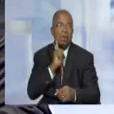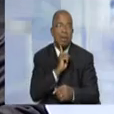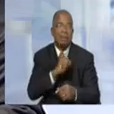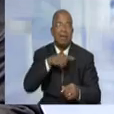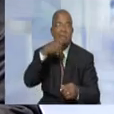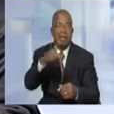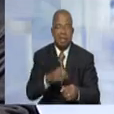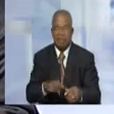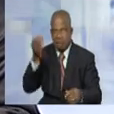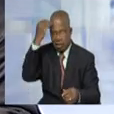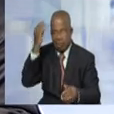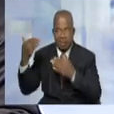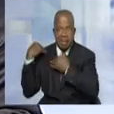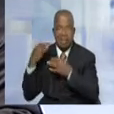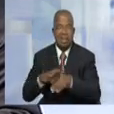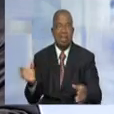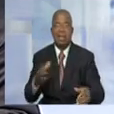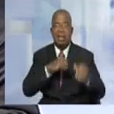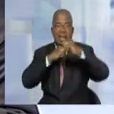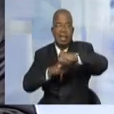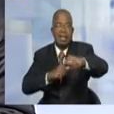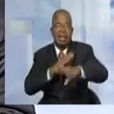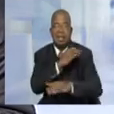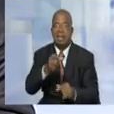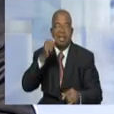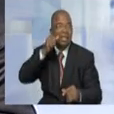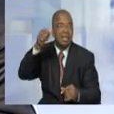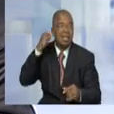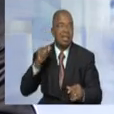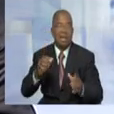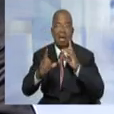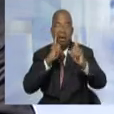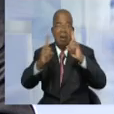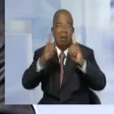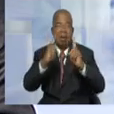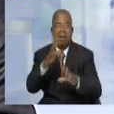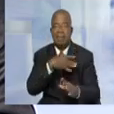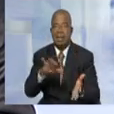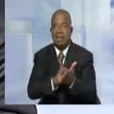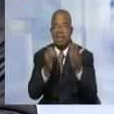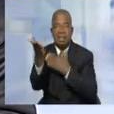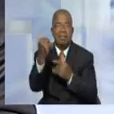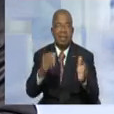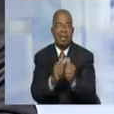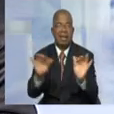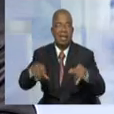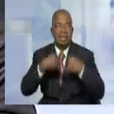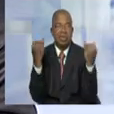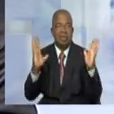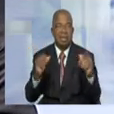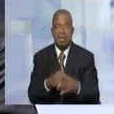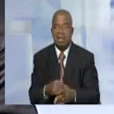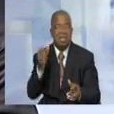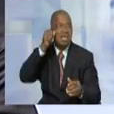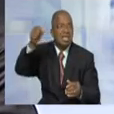Le ministre chargé de la Défense était face à la presse ce matin. Paul Kofi Kofi est revenu sur la récente attaque